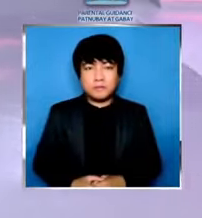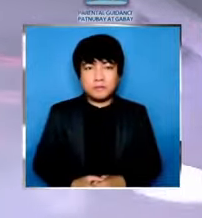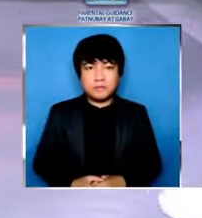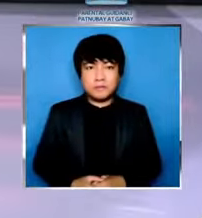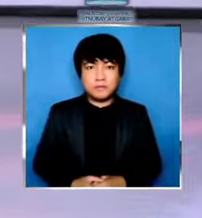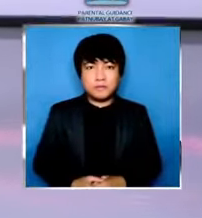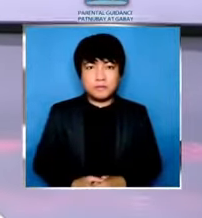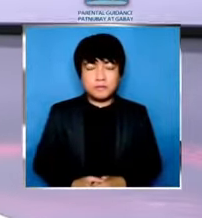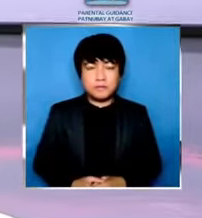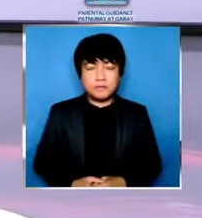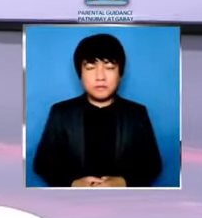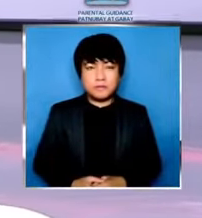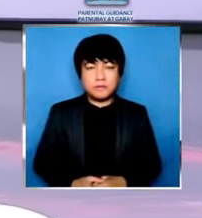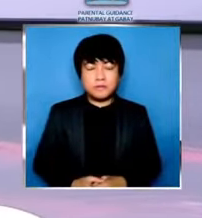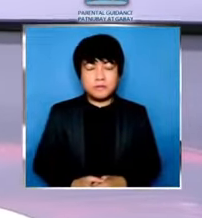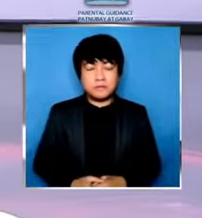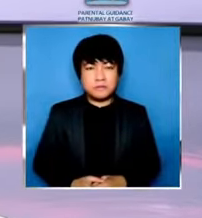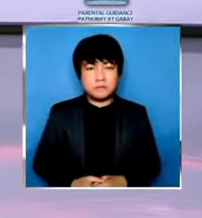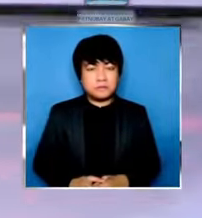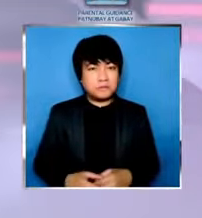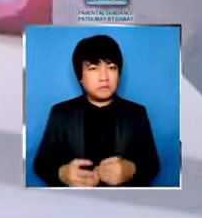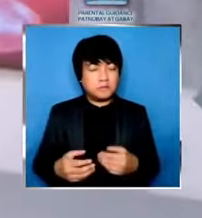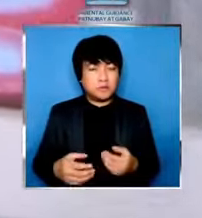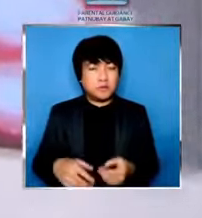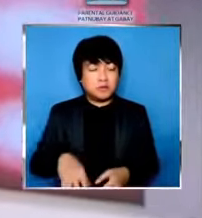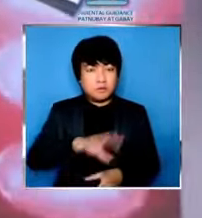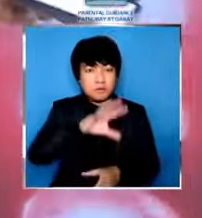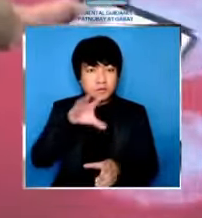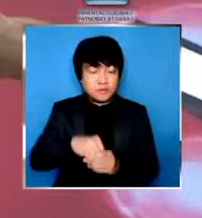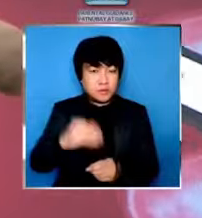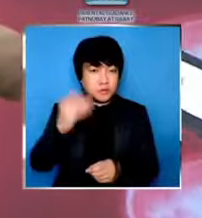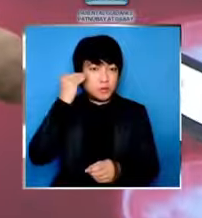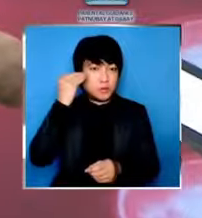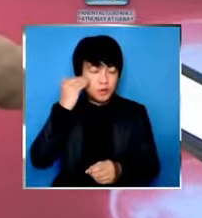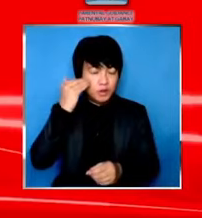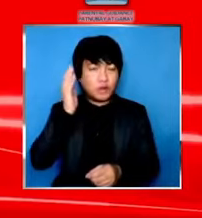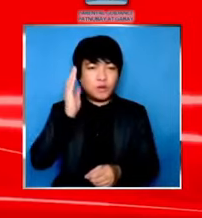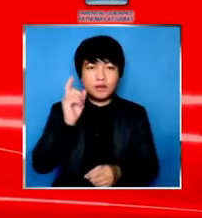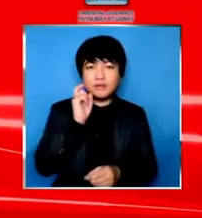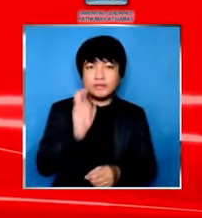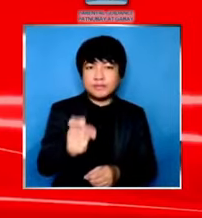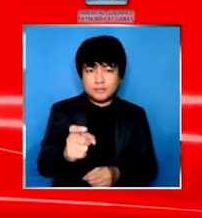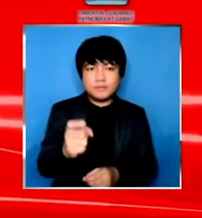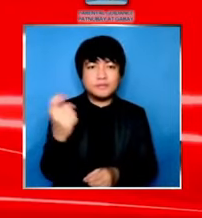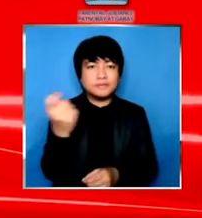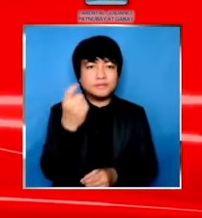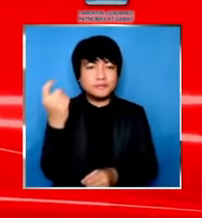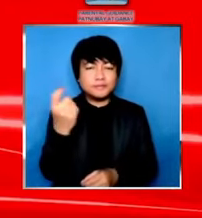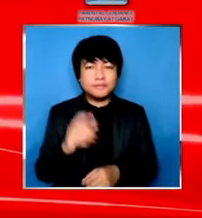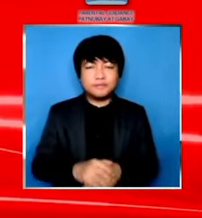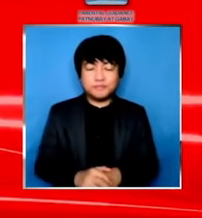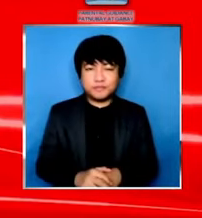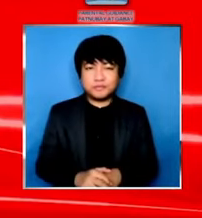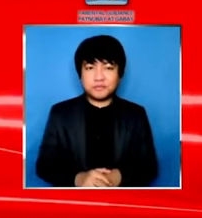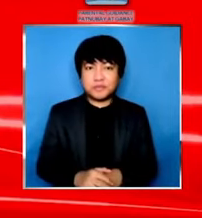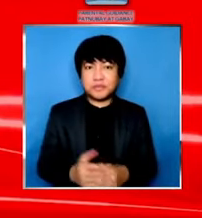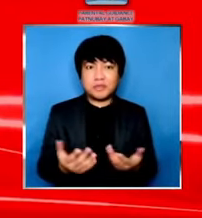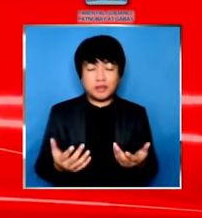Mas maraming alam, mas malaki ang tsansang manalo! Dahil wagi ang may alam, padamihan na tayo!